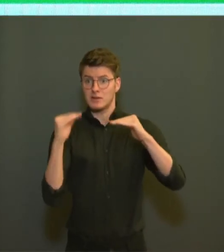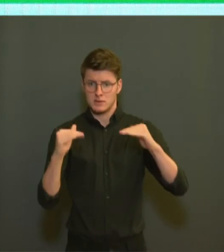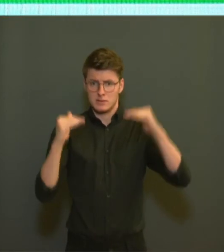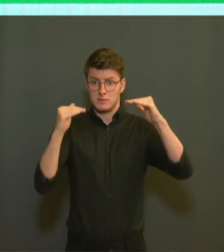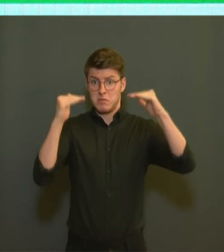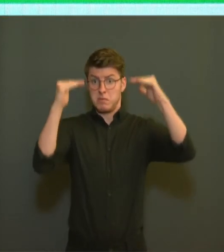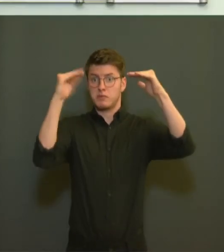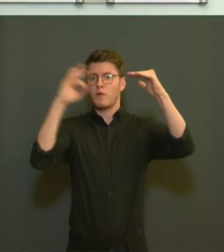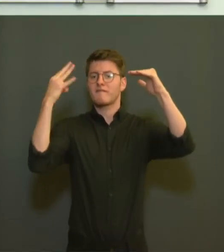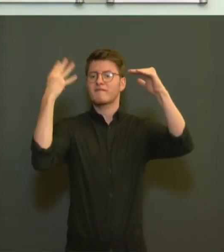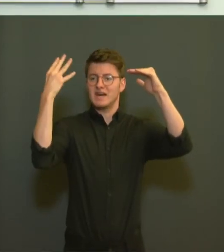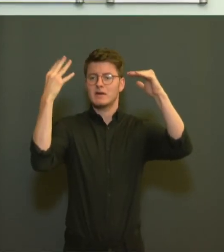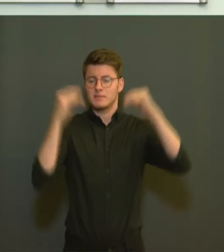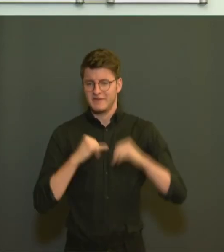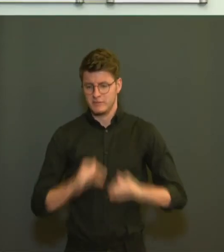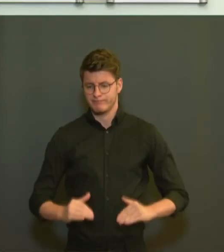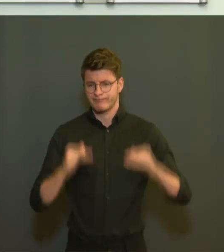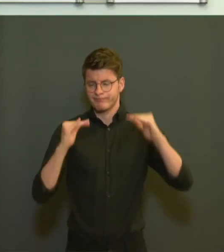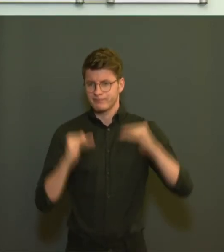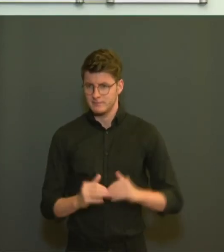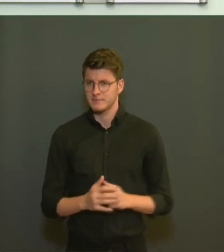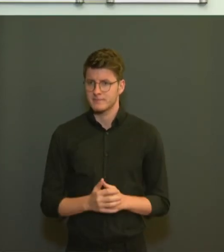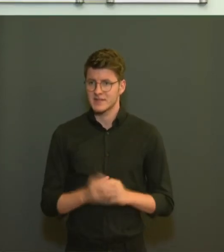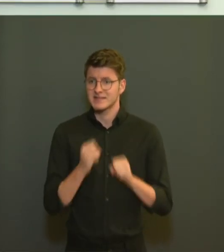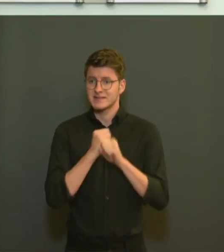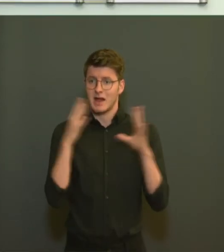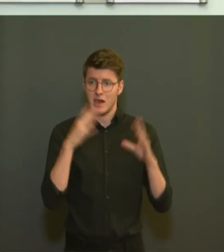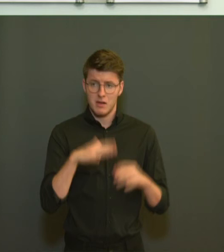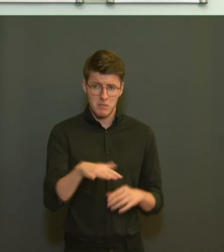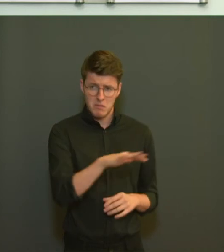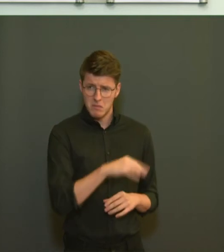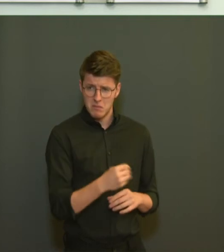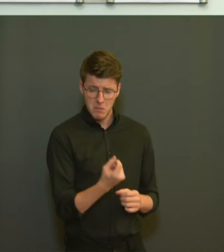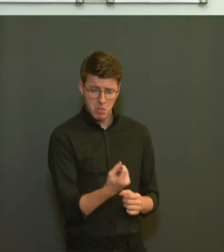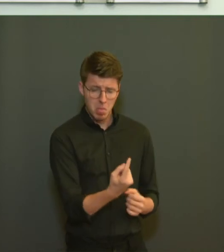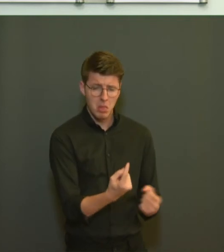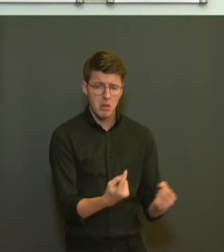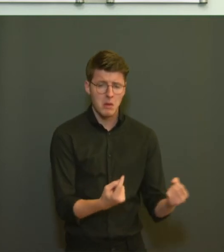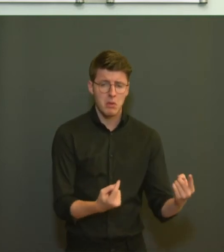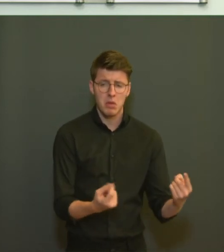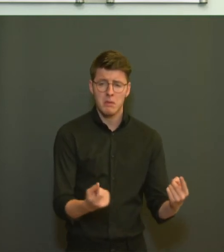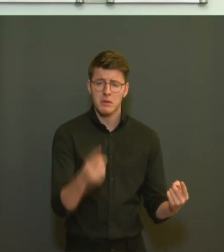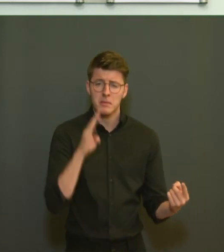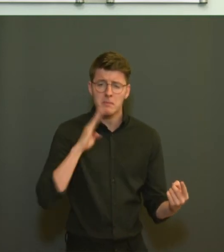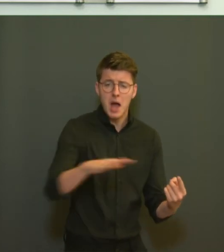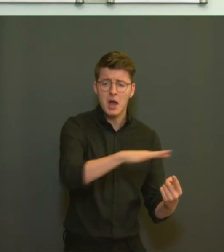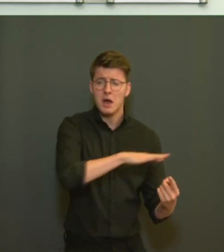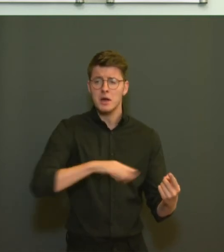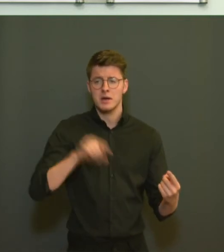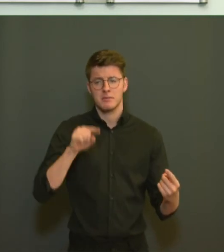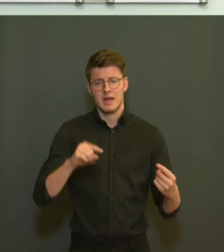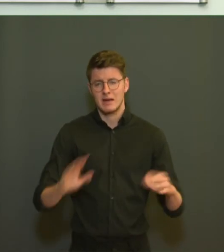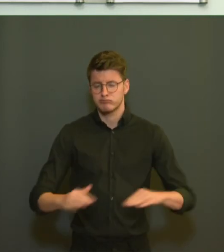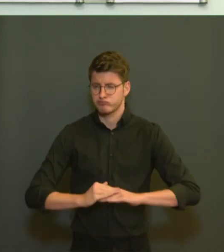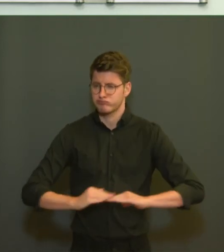Wanneer er geen of slechts enkele sporadische besmettingen zijn in een gebied, is er geen